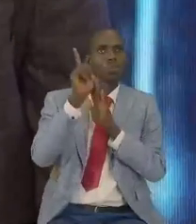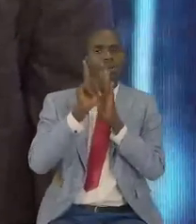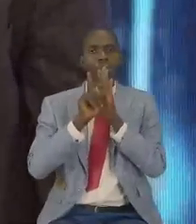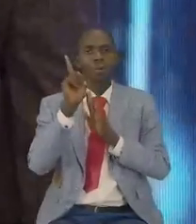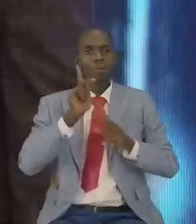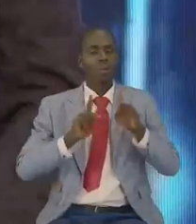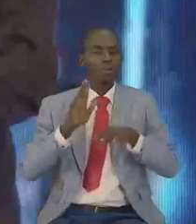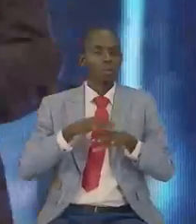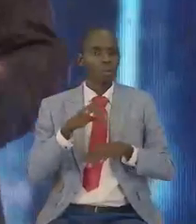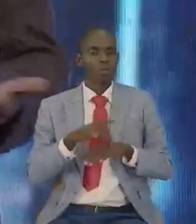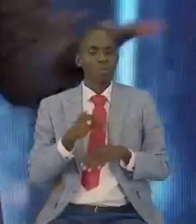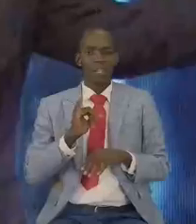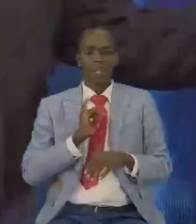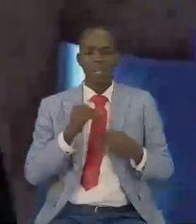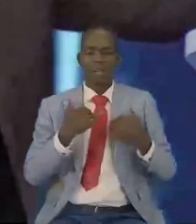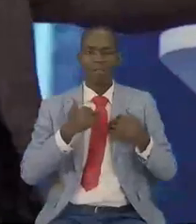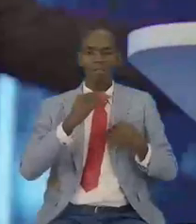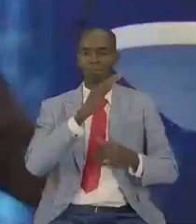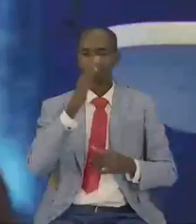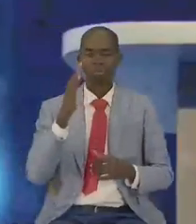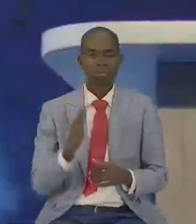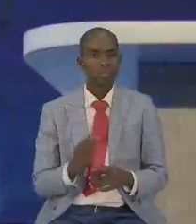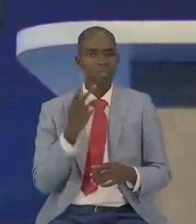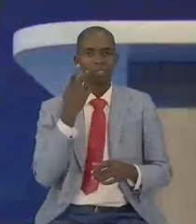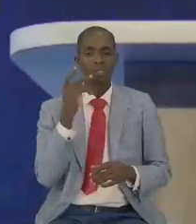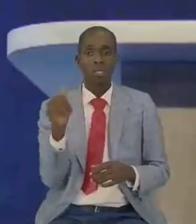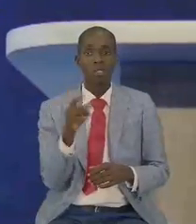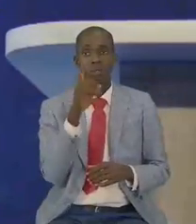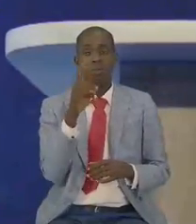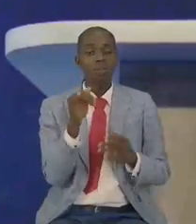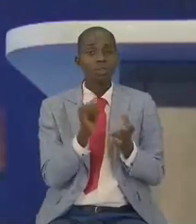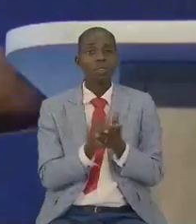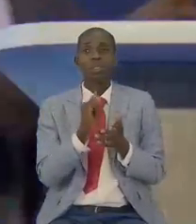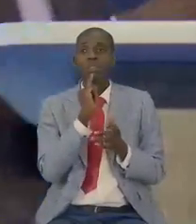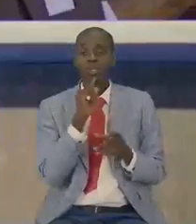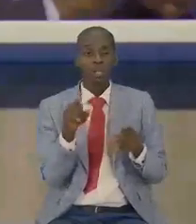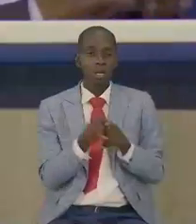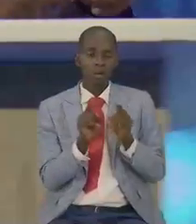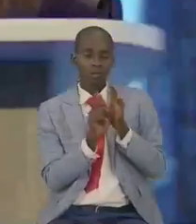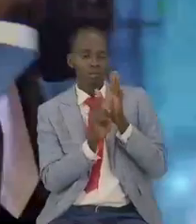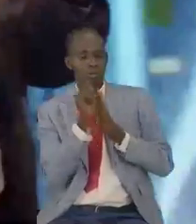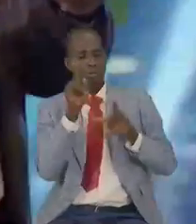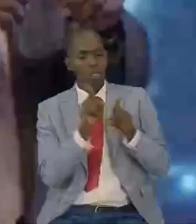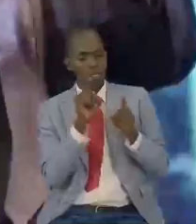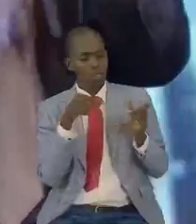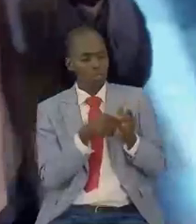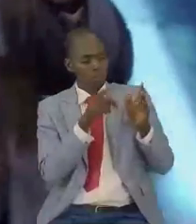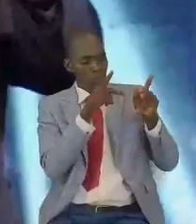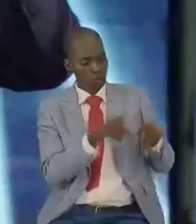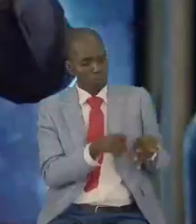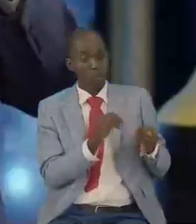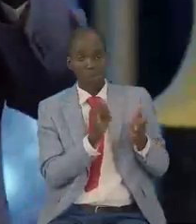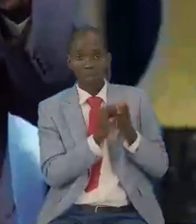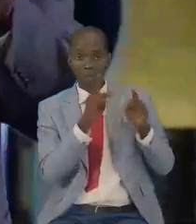même. Je n'ai jamais vu une personne aussi élancée que celui-là. Mais aussi élancé qu'il soit, il lève sa main, mais